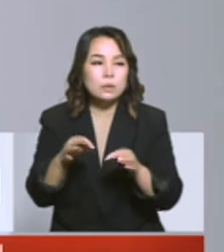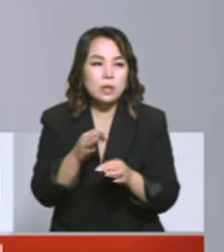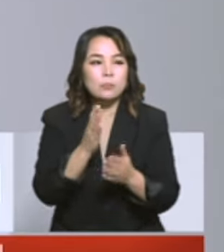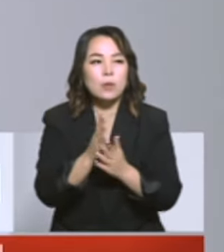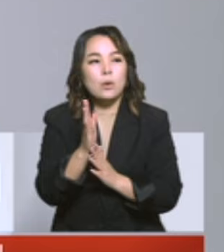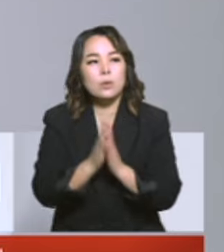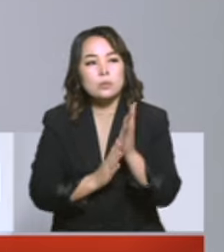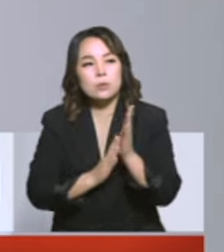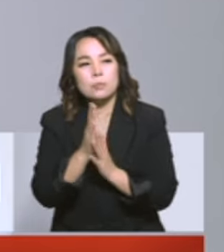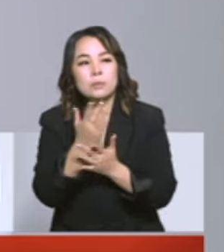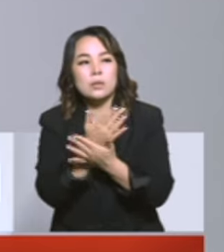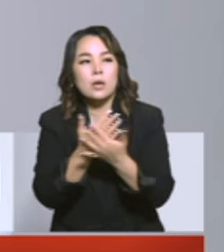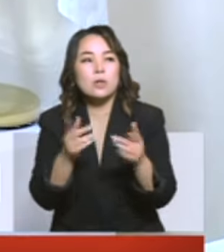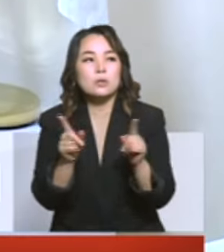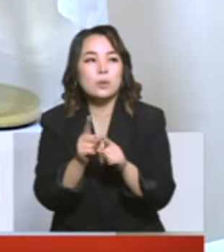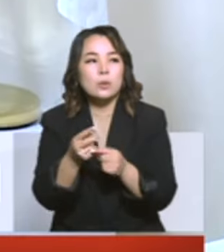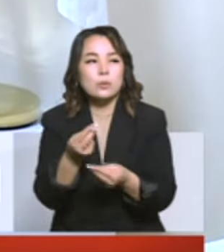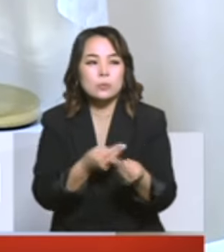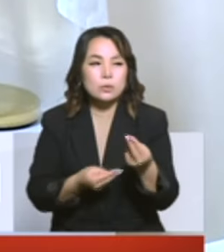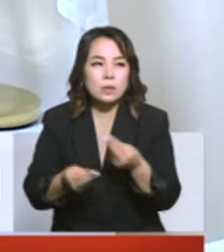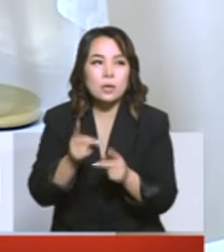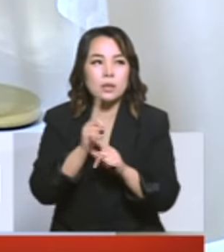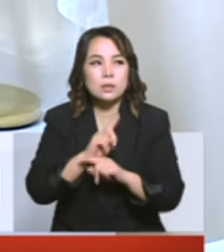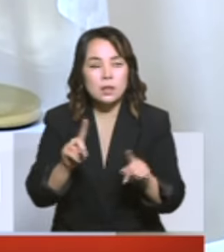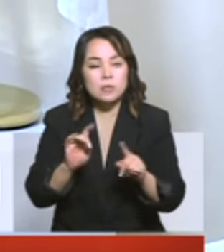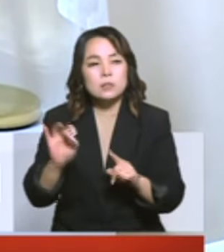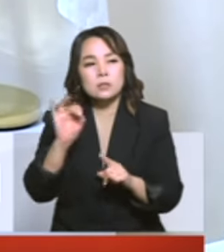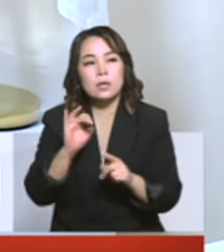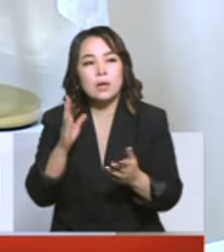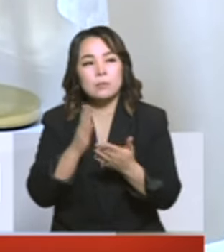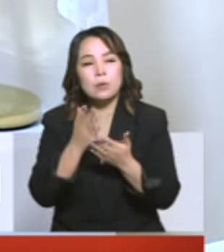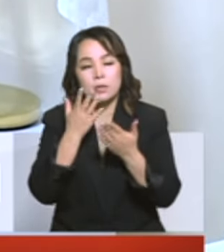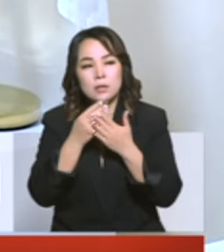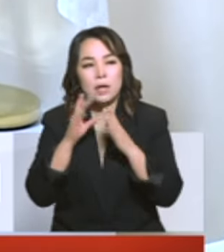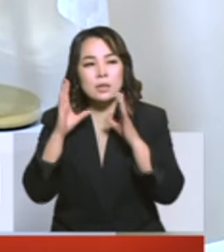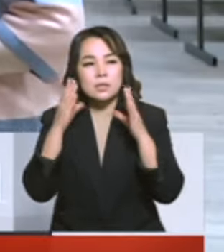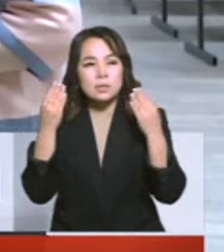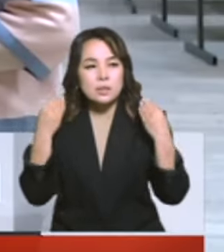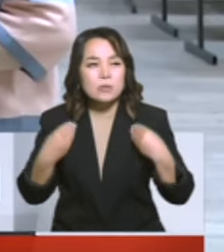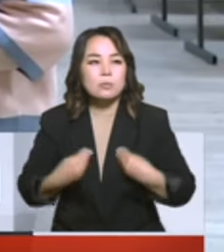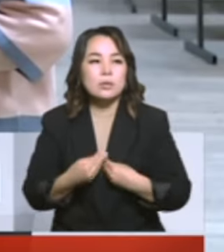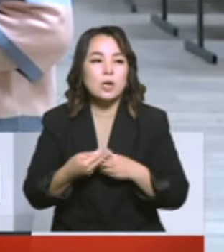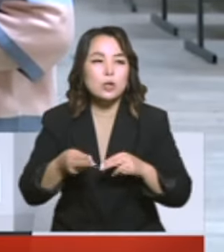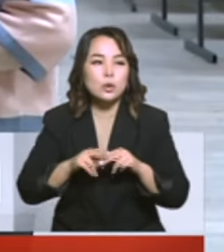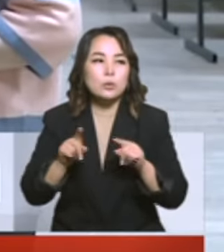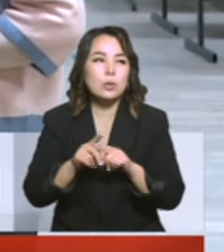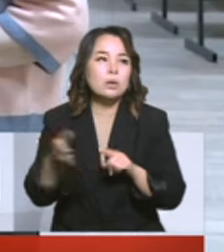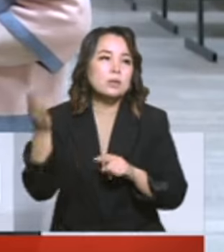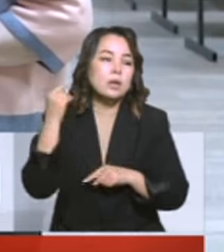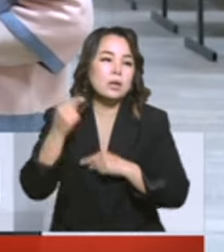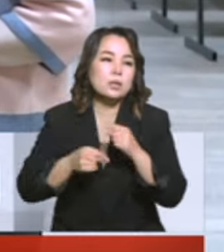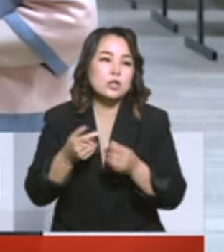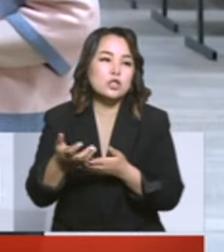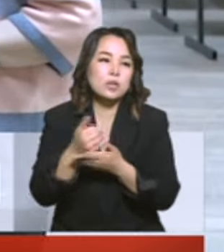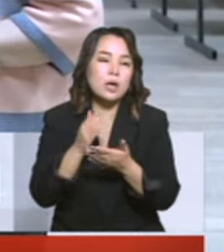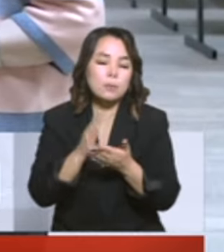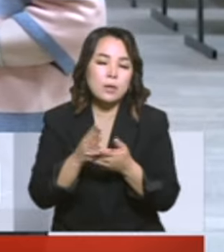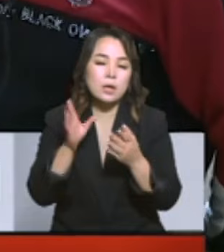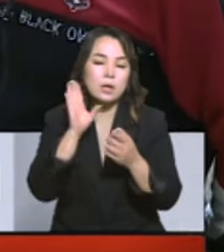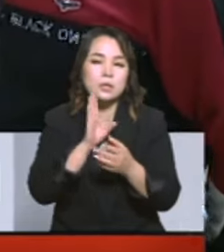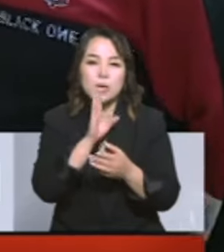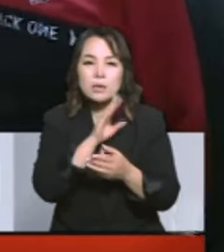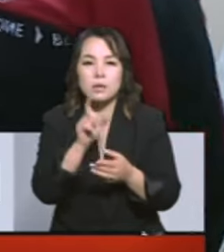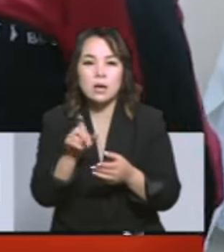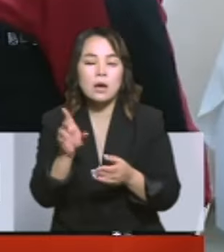бар. Осынылған әр кемешектің осындай ерекшелігі тарихы бар. Дені этнографиялық зерттеулер барысында жиналған. Жалпы кемешекті